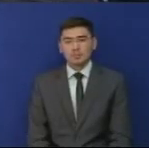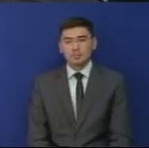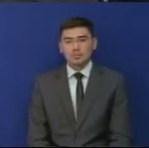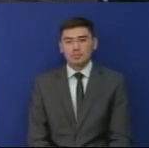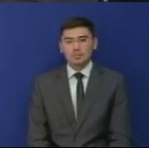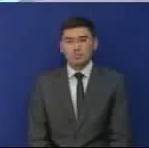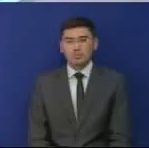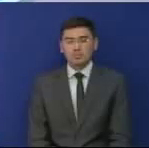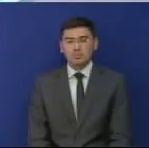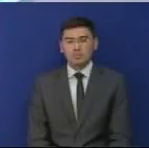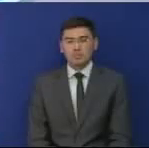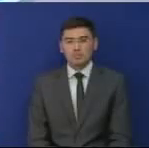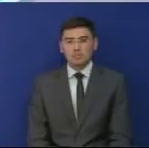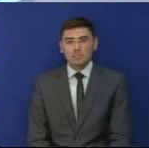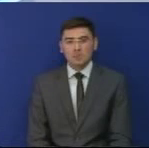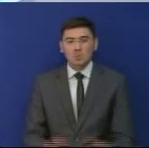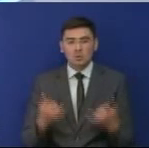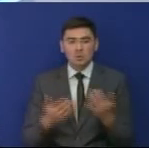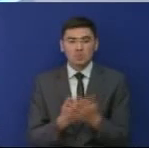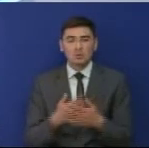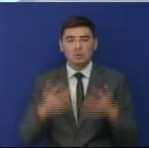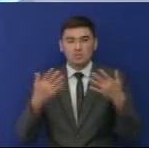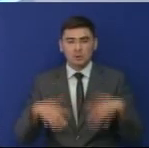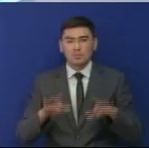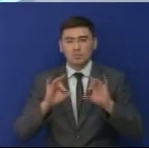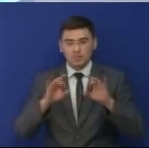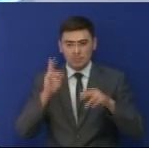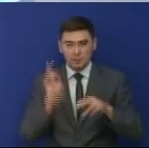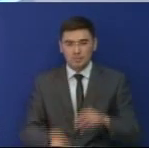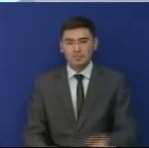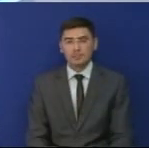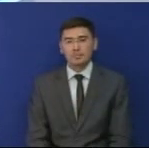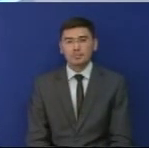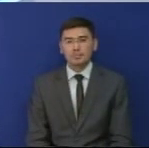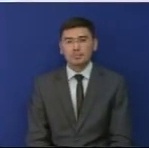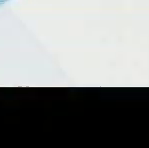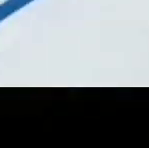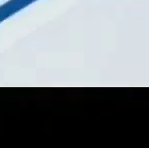телеканал «Семей». На этом наш выпуск завершен. Всего доброго, до новых встреч!